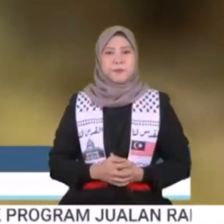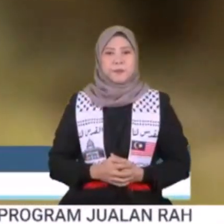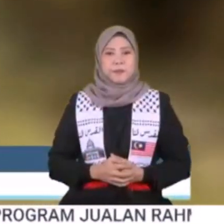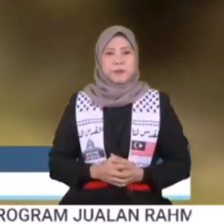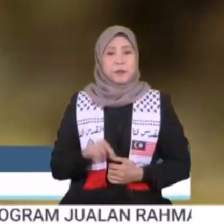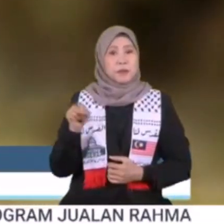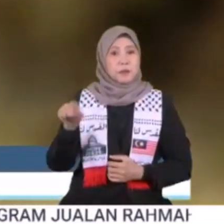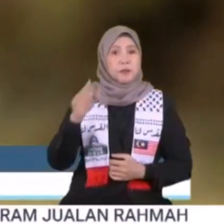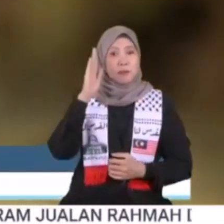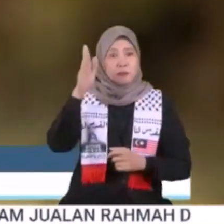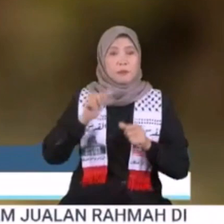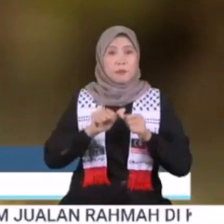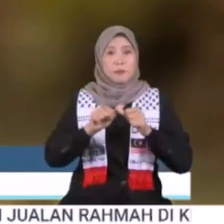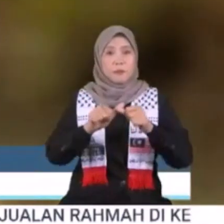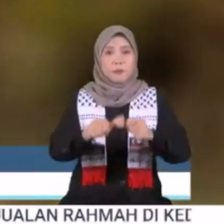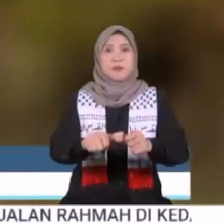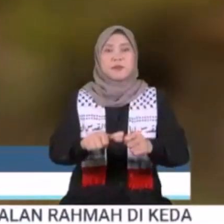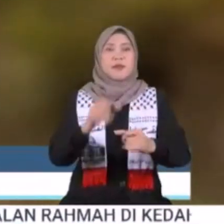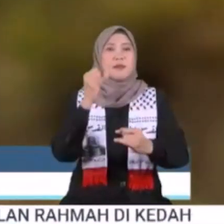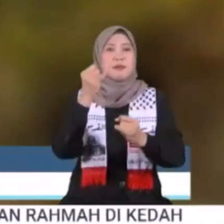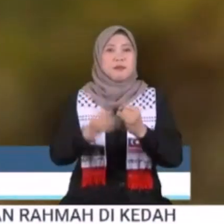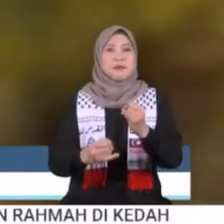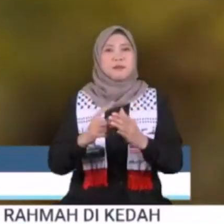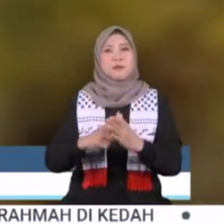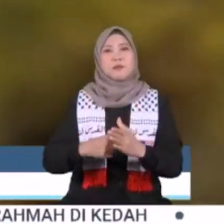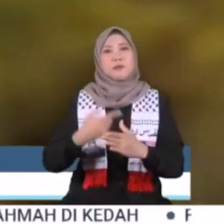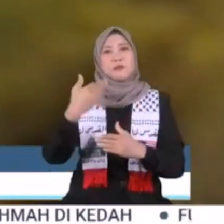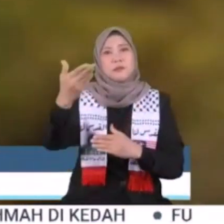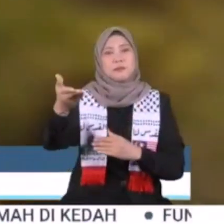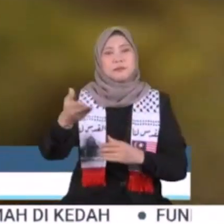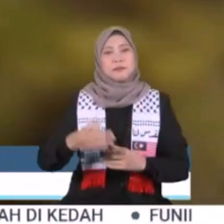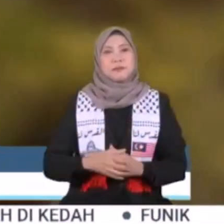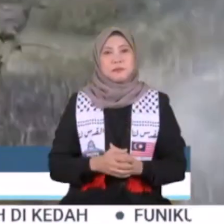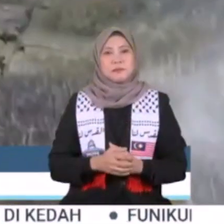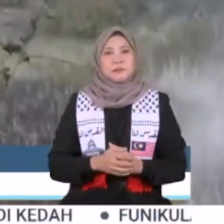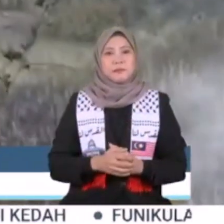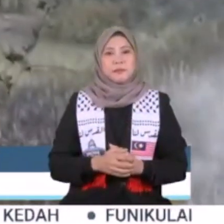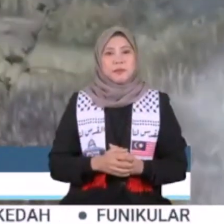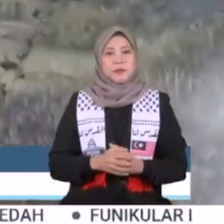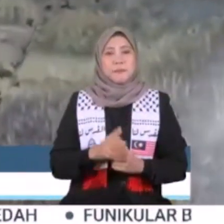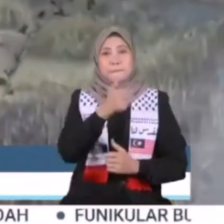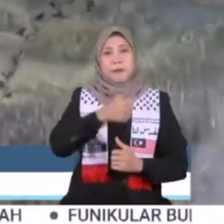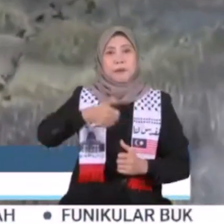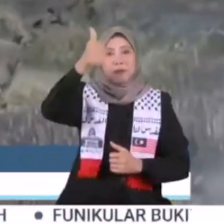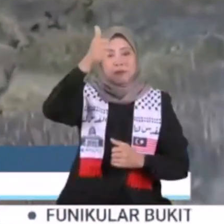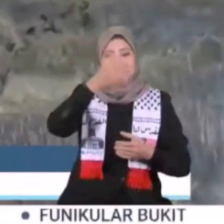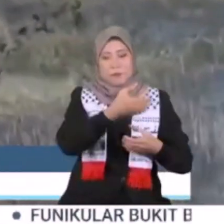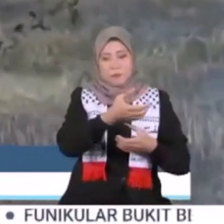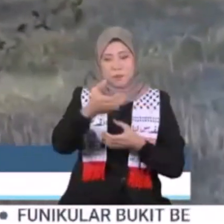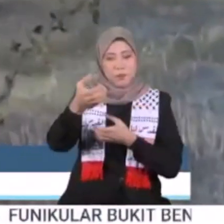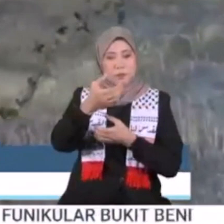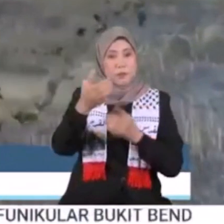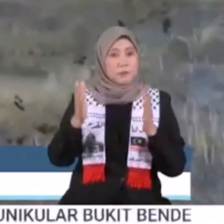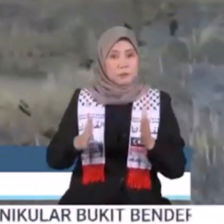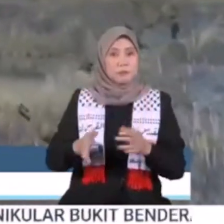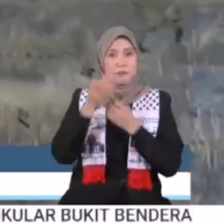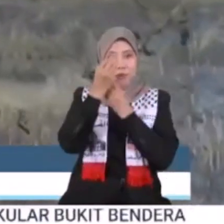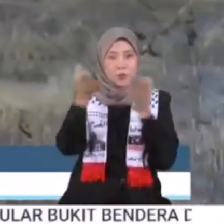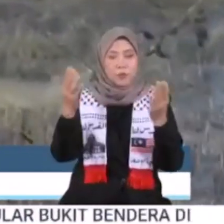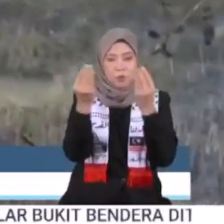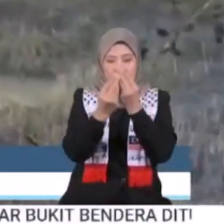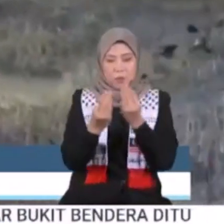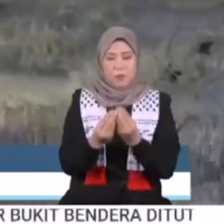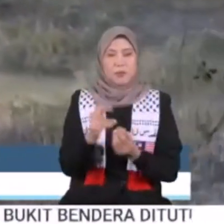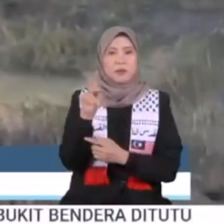Fenomena ini dijangka berterusan hingga penghujung bulan depan. Pengarah JBPM Negeri Muhammad Zaidi Ma'an menyatakan jumlah